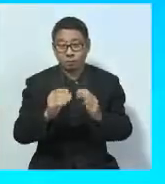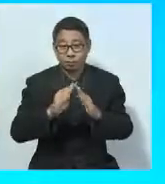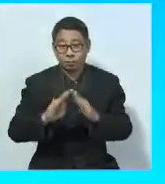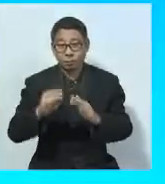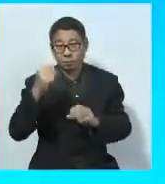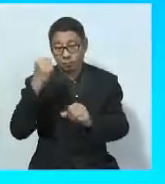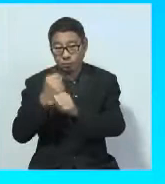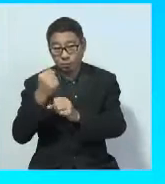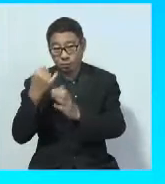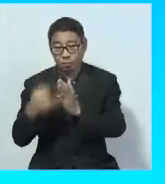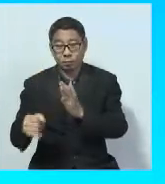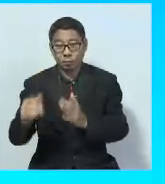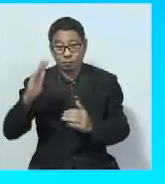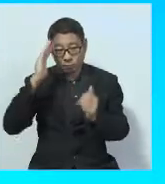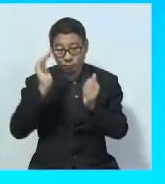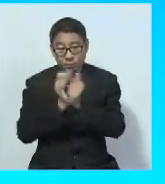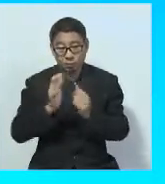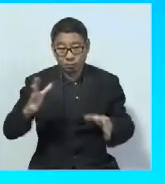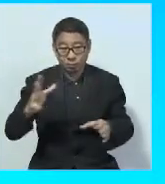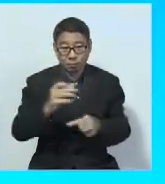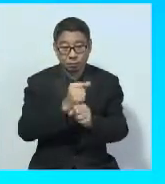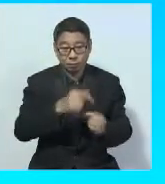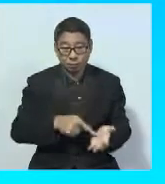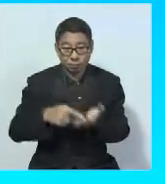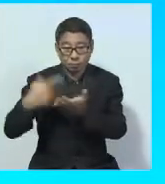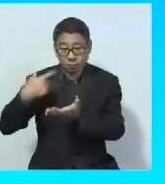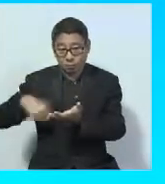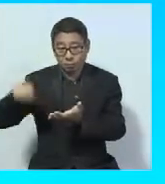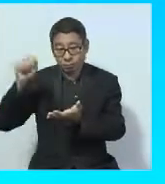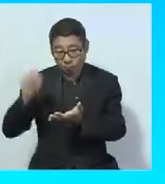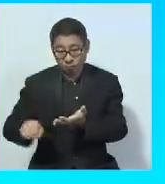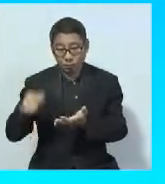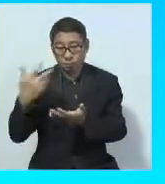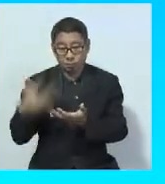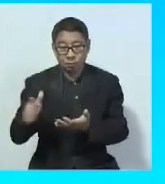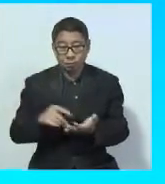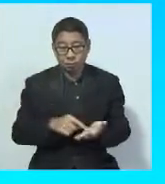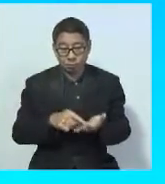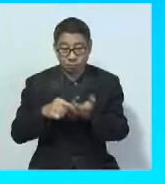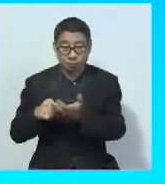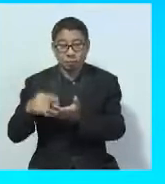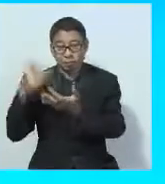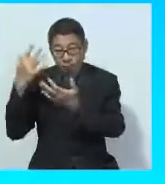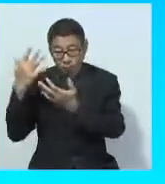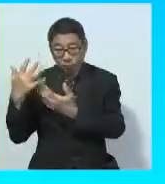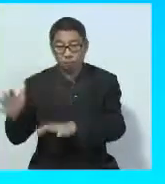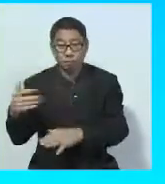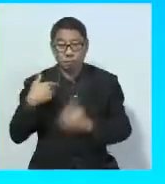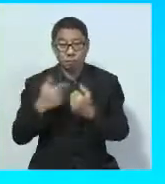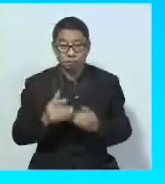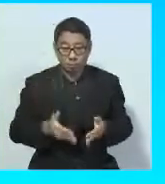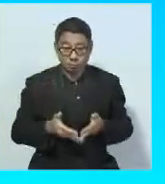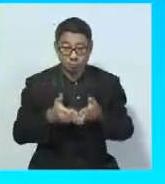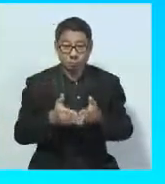ผู้กระทำผิดนะคะซึ่งพนักงานสอบสวนก็ได้สรุปสำนวนส่งอัยการเป็นที่เรียบร้อยแล้วแล้วก็ได้ส่งฟ้องต่อศาลแล้วด้วยส่วน